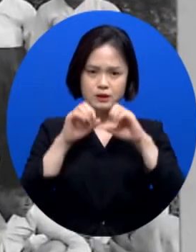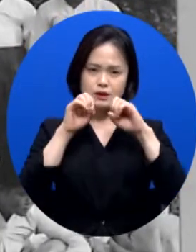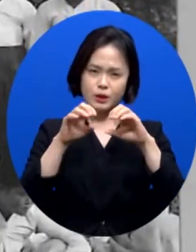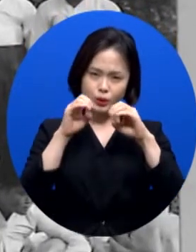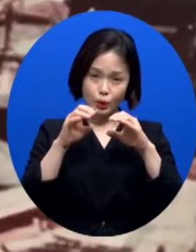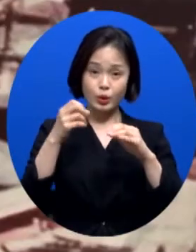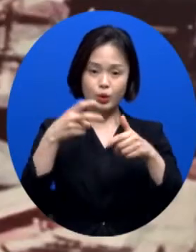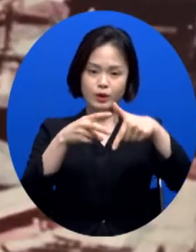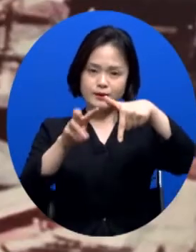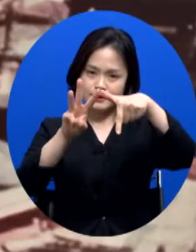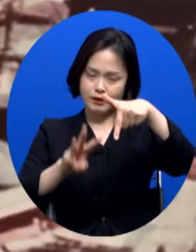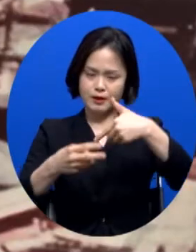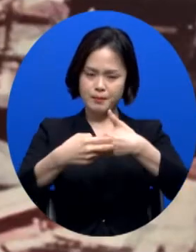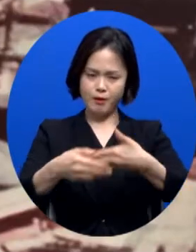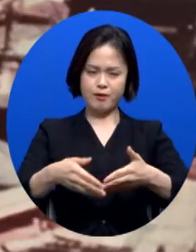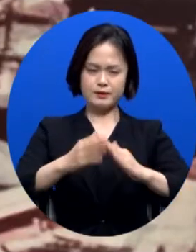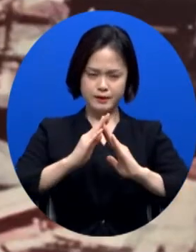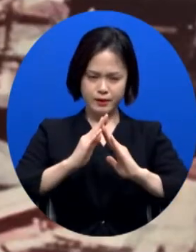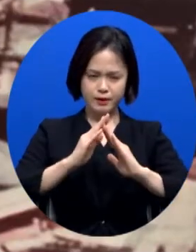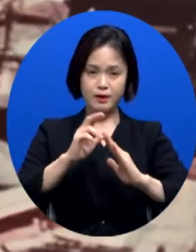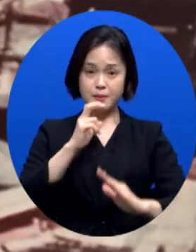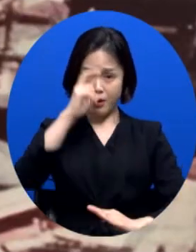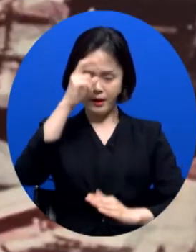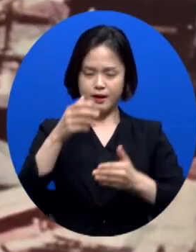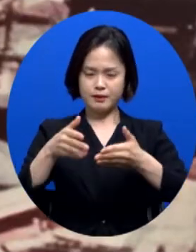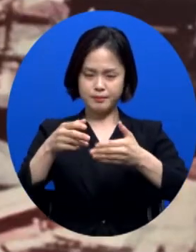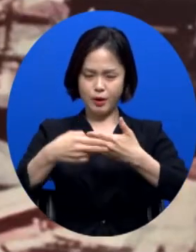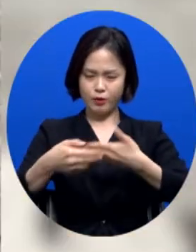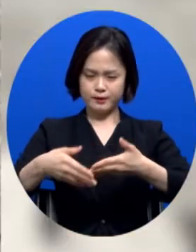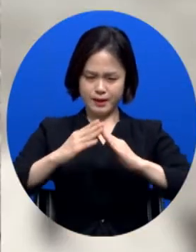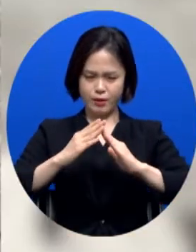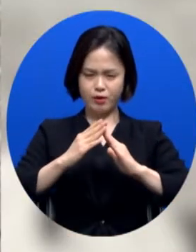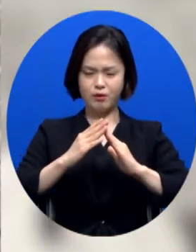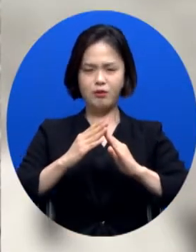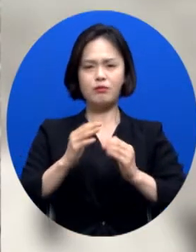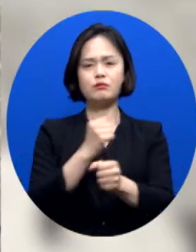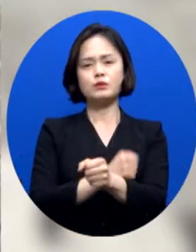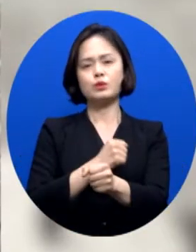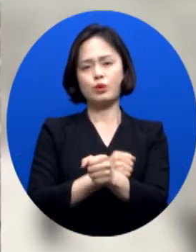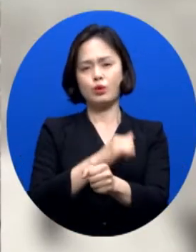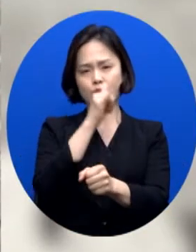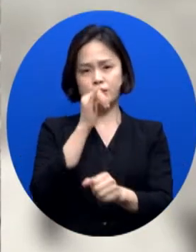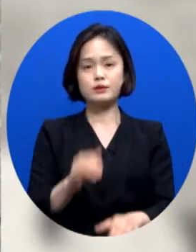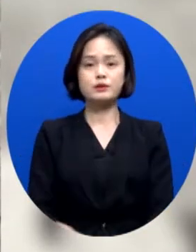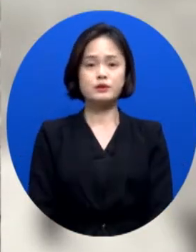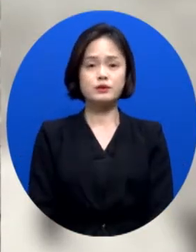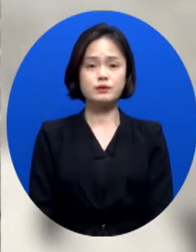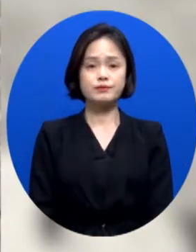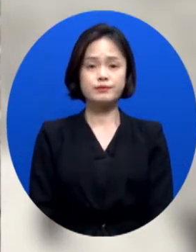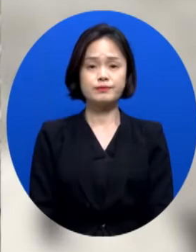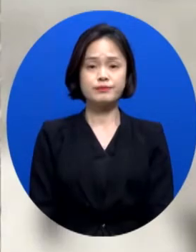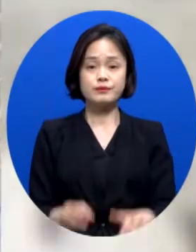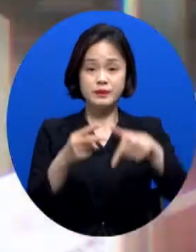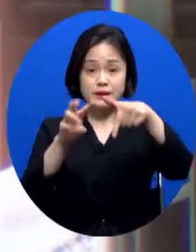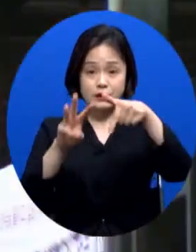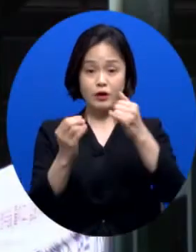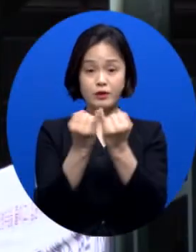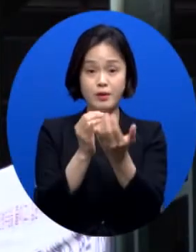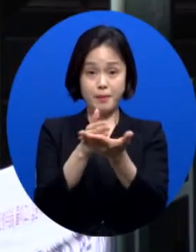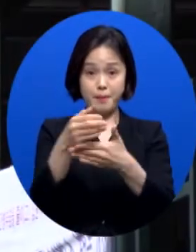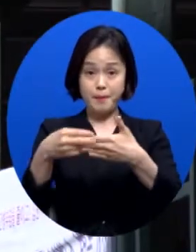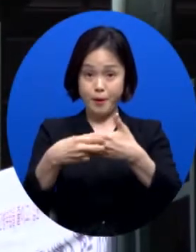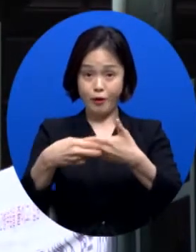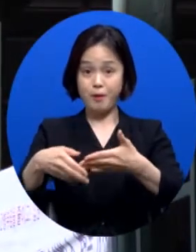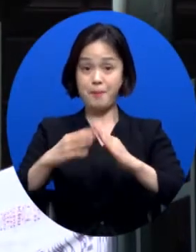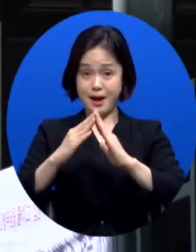병원을 세워 여성과 어린이 치료에 힘썼습니다. 로제타홀 선교사가 세운 인천 부인병원이 전신이 돼 지금까지